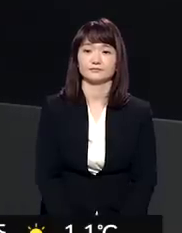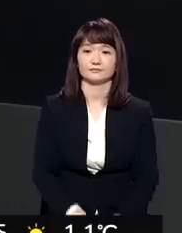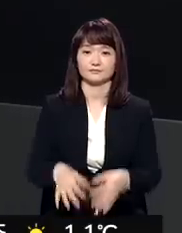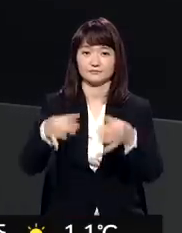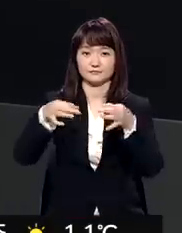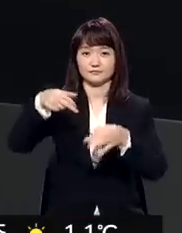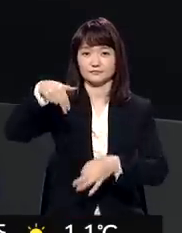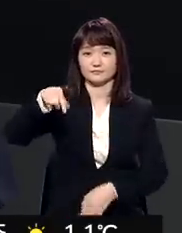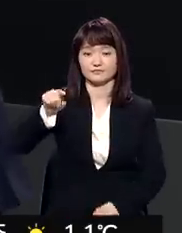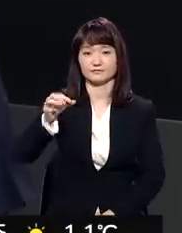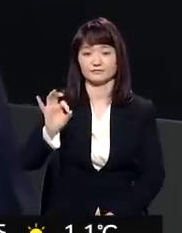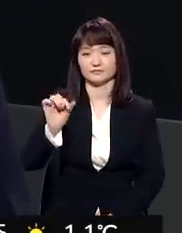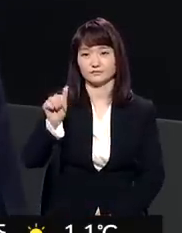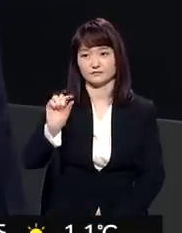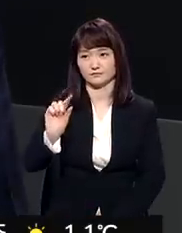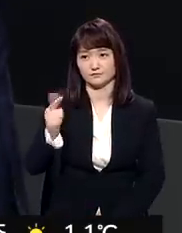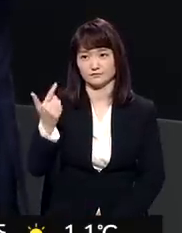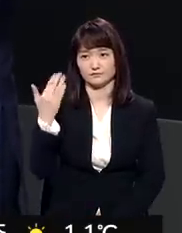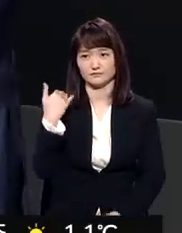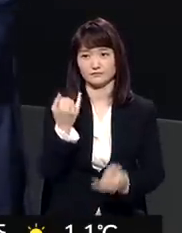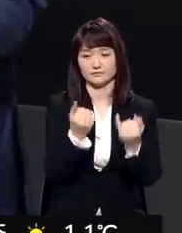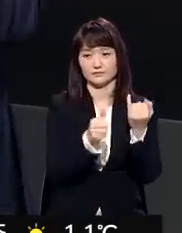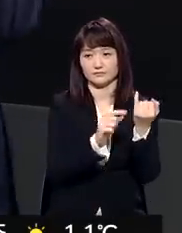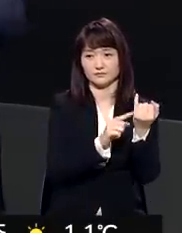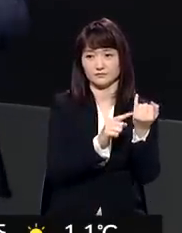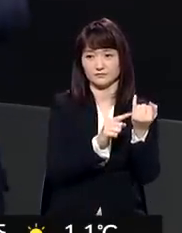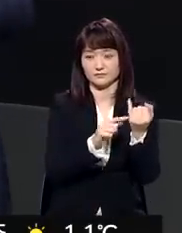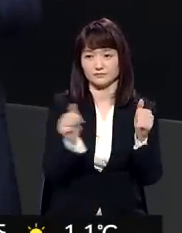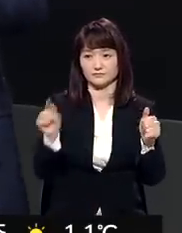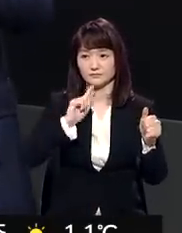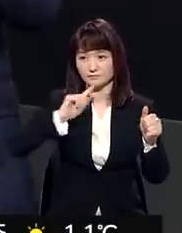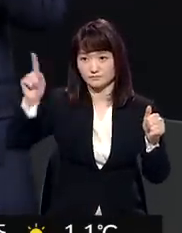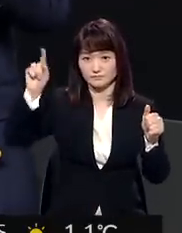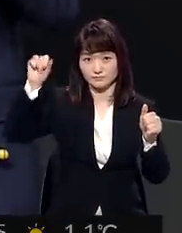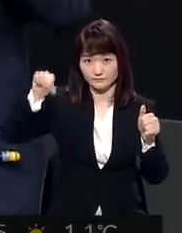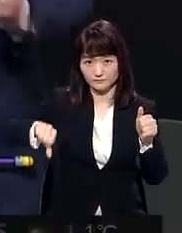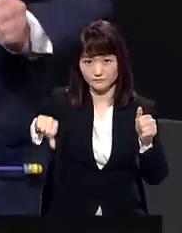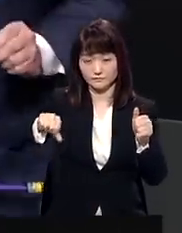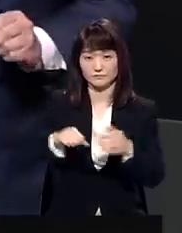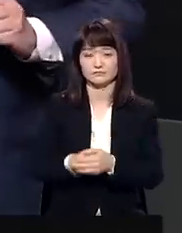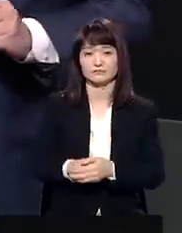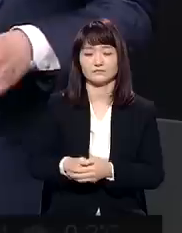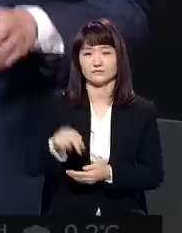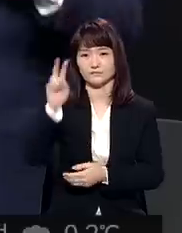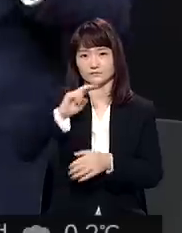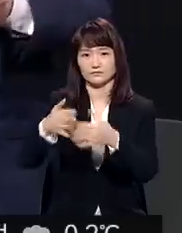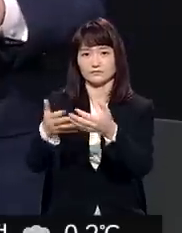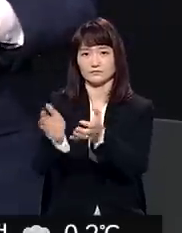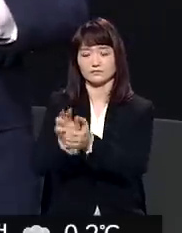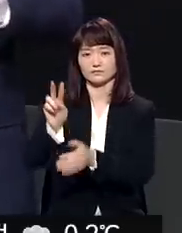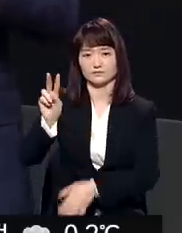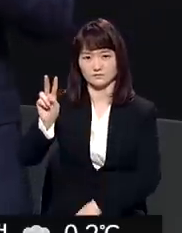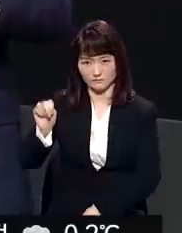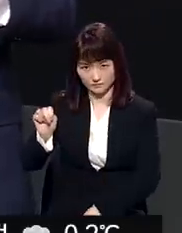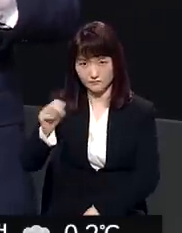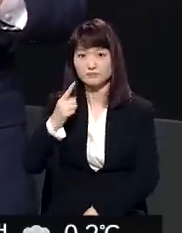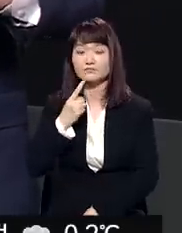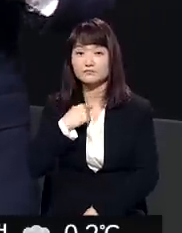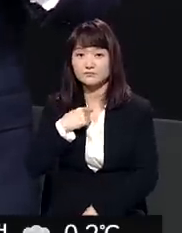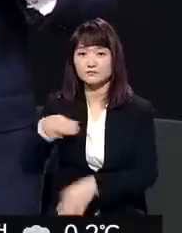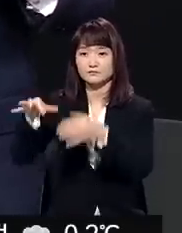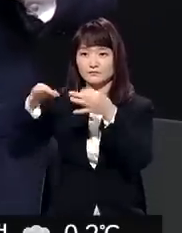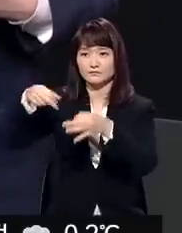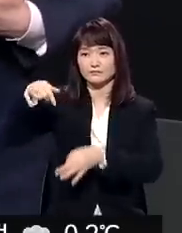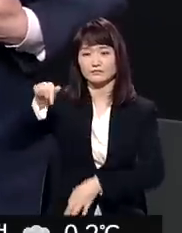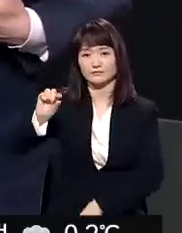김정훈 전 연인 상대 페소입니다 자 그룹 UN 출신 배우 김정은 씨가 전 연인에게 임신